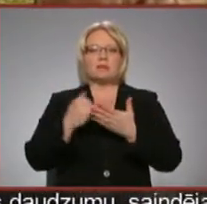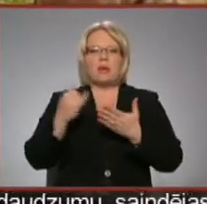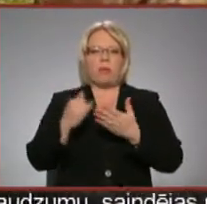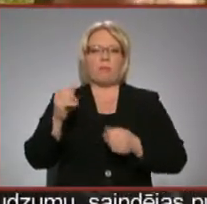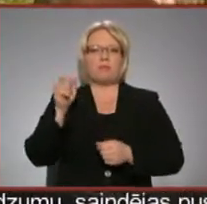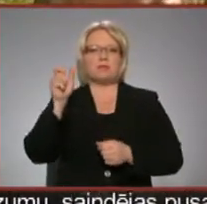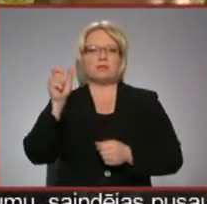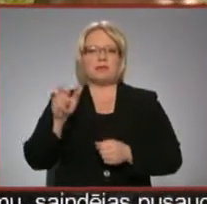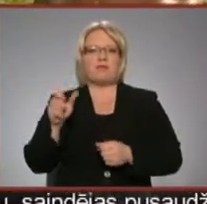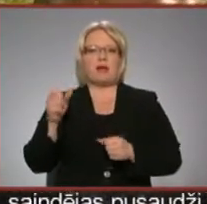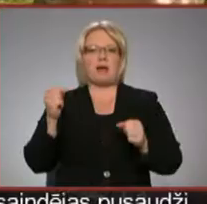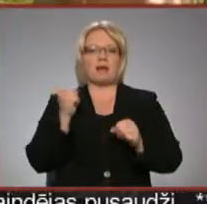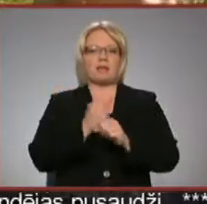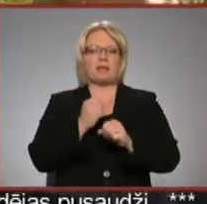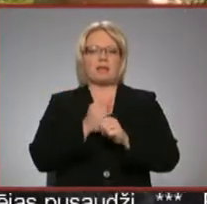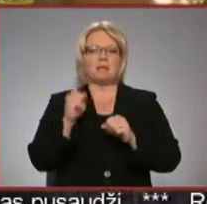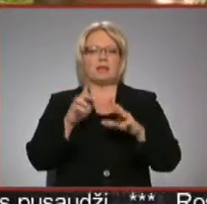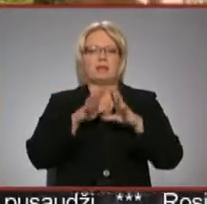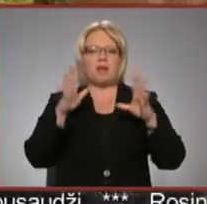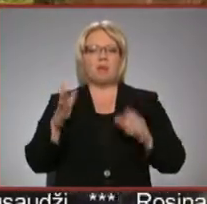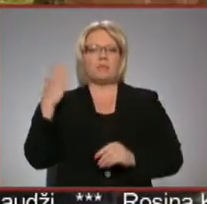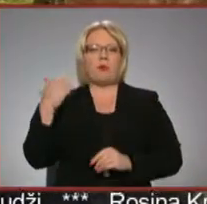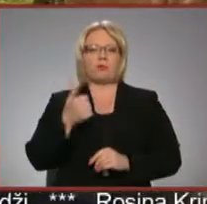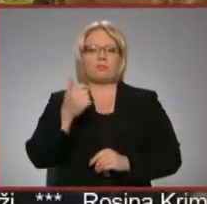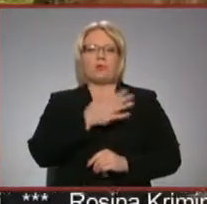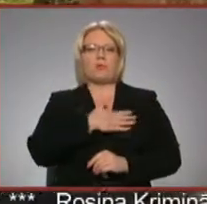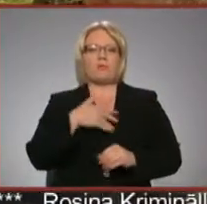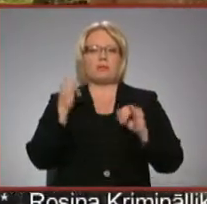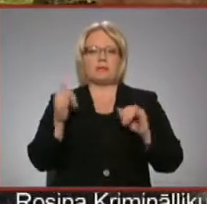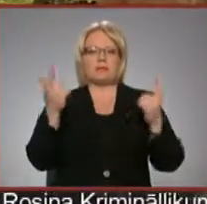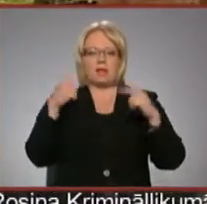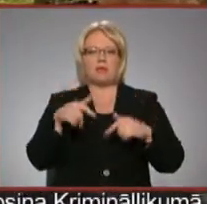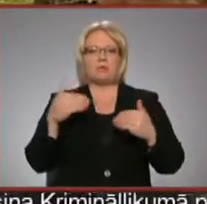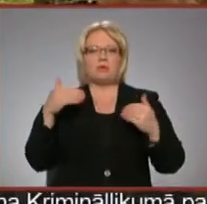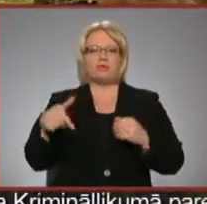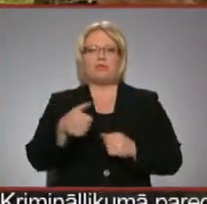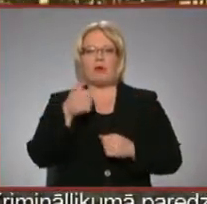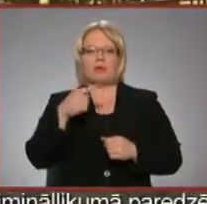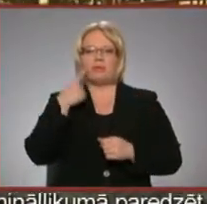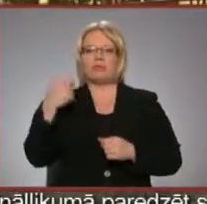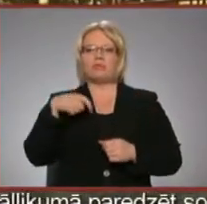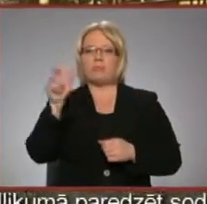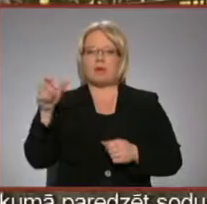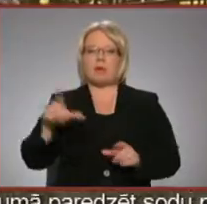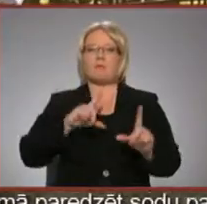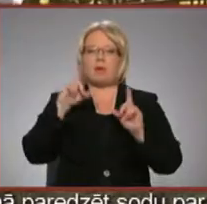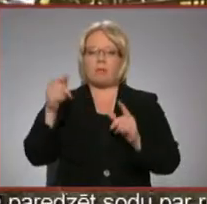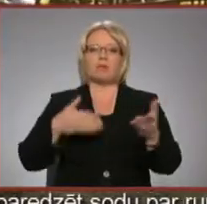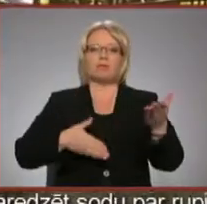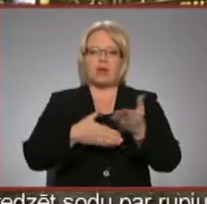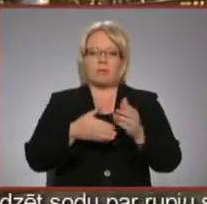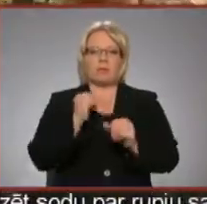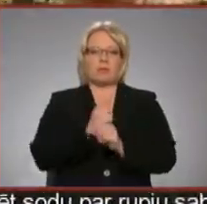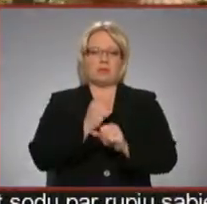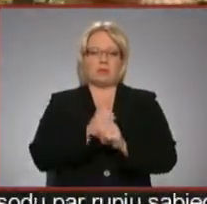darbs te tiešām ir daudz. Un tad šogad, pagājušajā šogad bija ārkārtīgi slikts laiks, bet šogad es teicu, meitenēm ir jābrauc un jāpalīdz un jāstrādā.